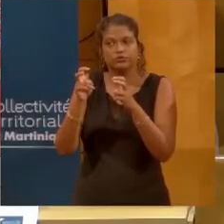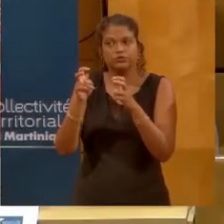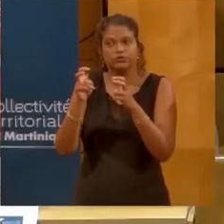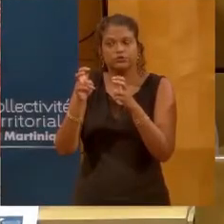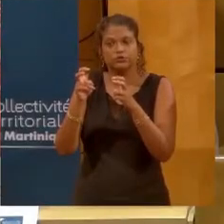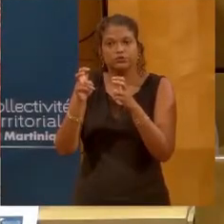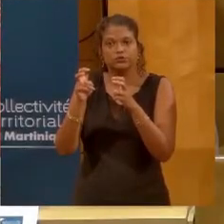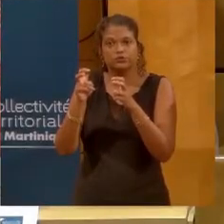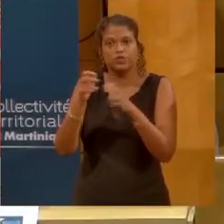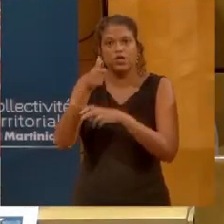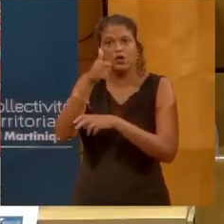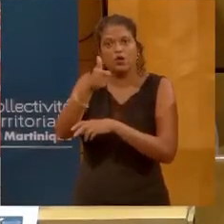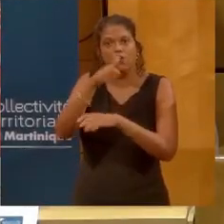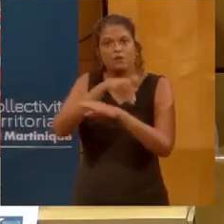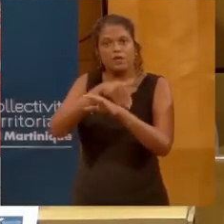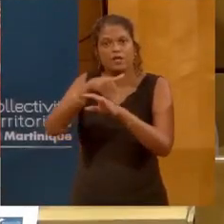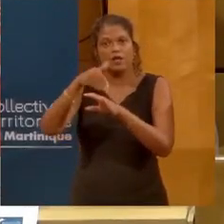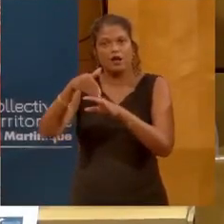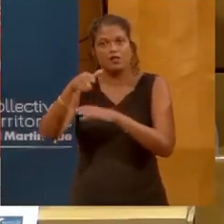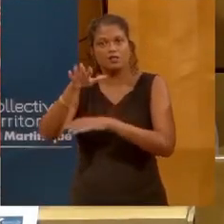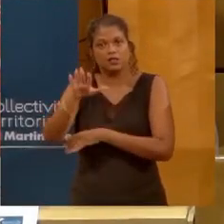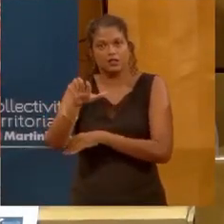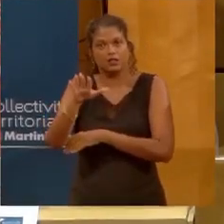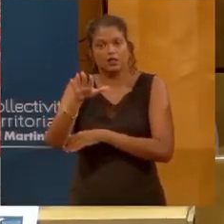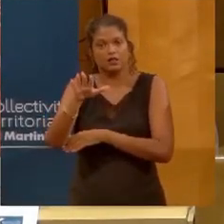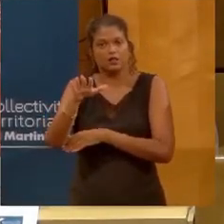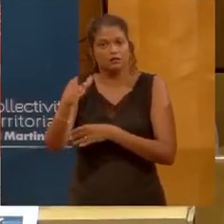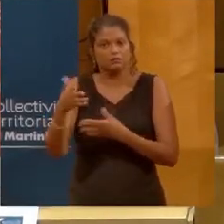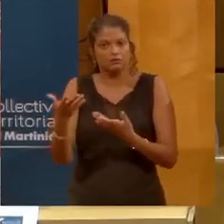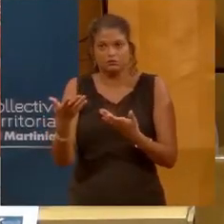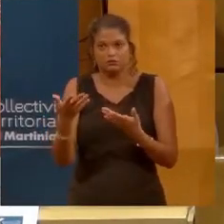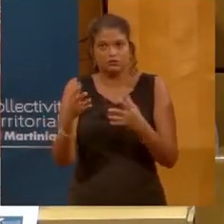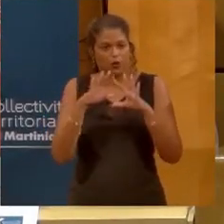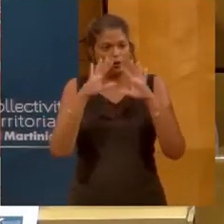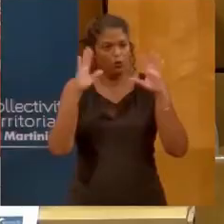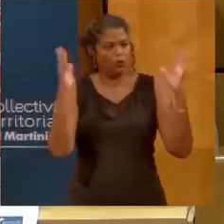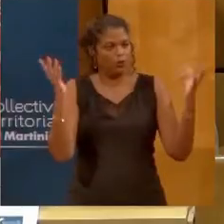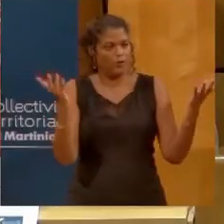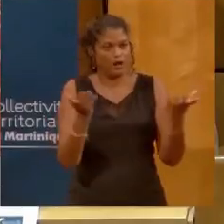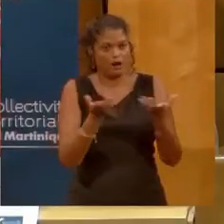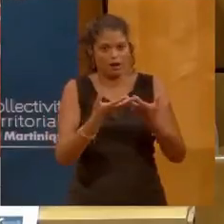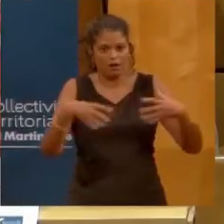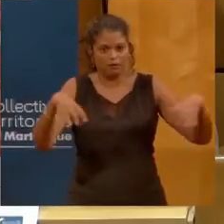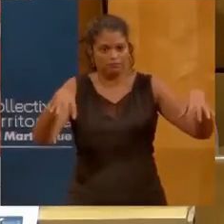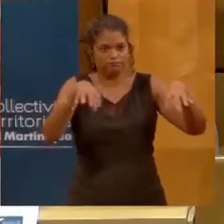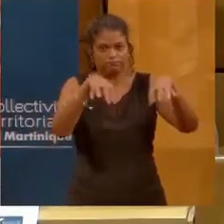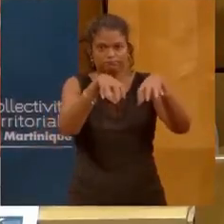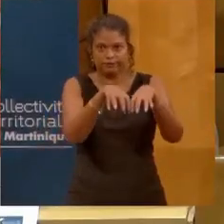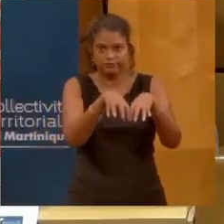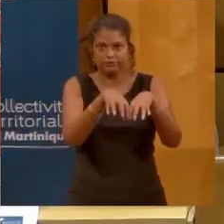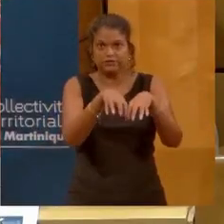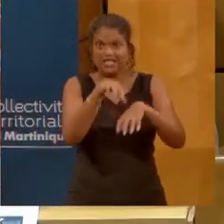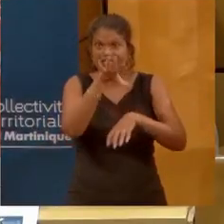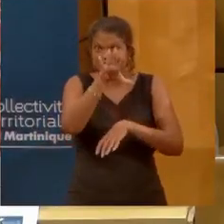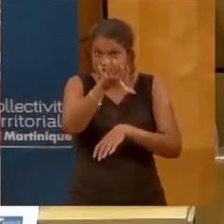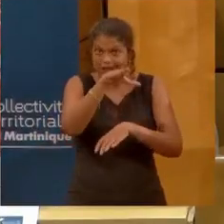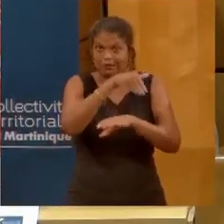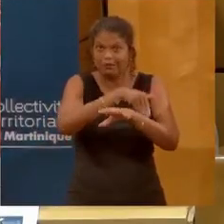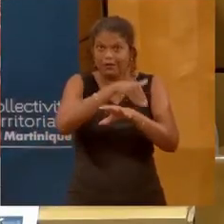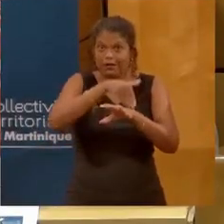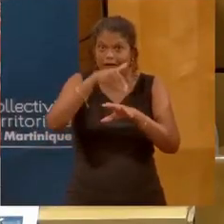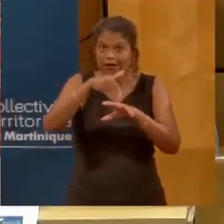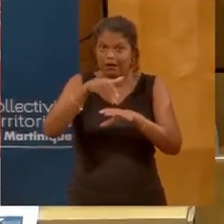de 1,5 milliard. C'est-à-dire, au global, c'est 5,3 milliards